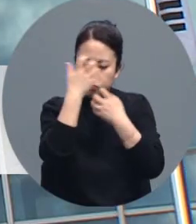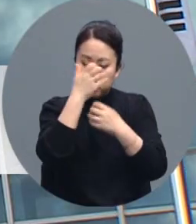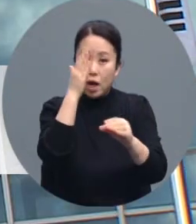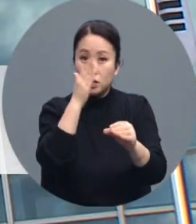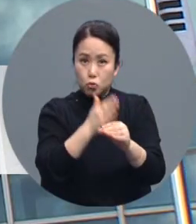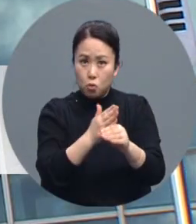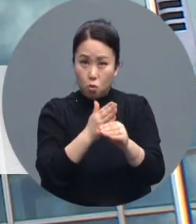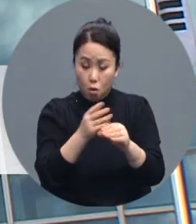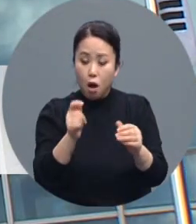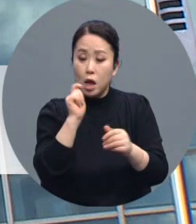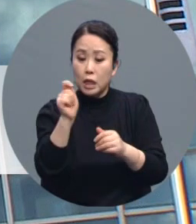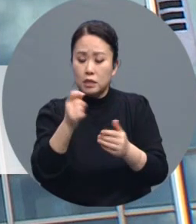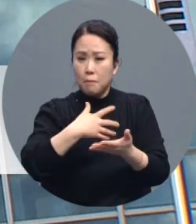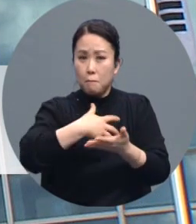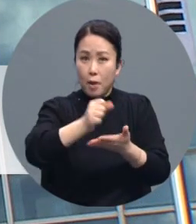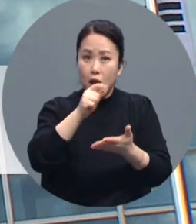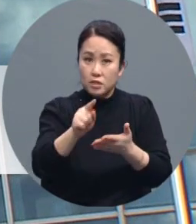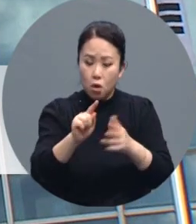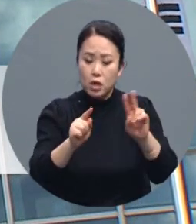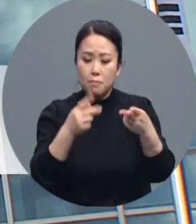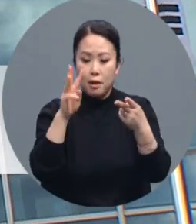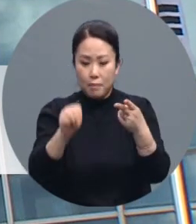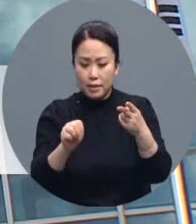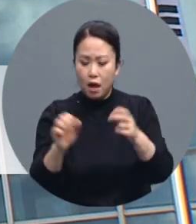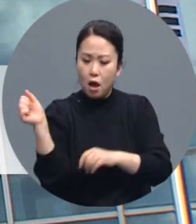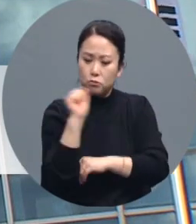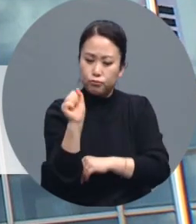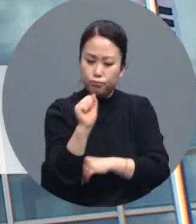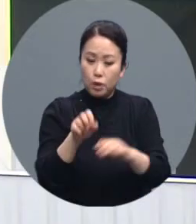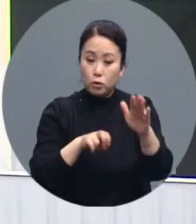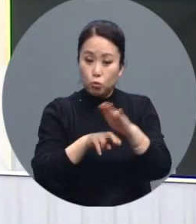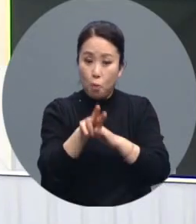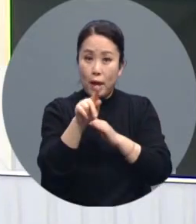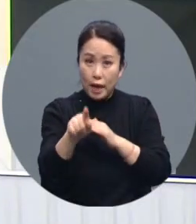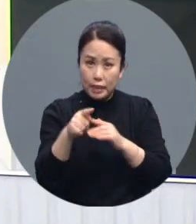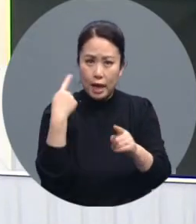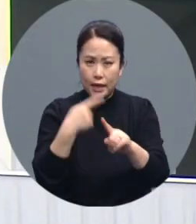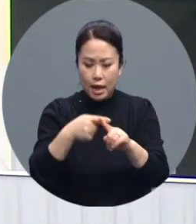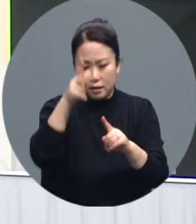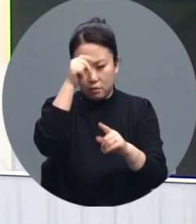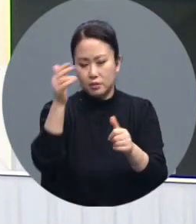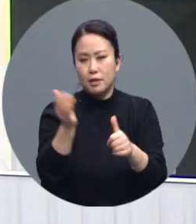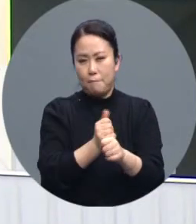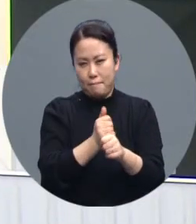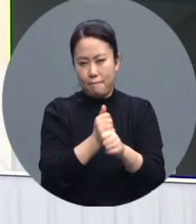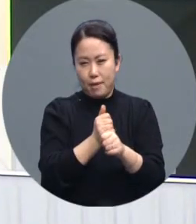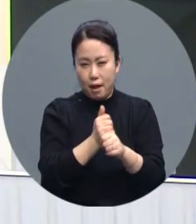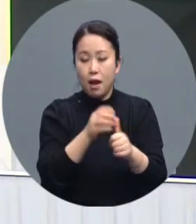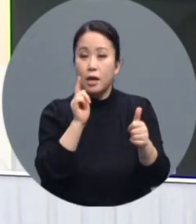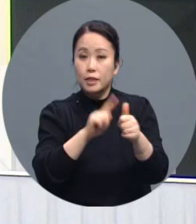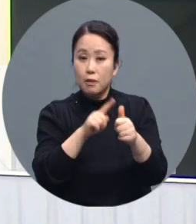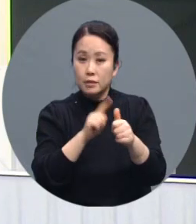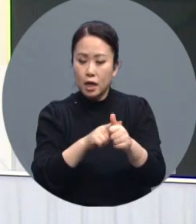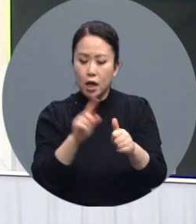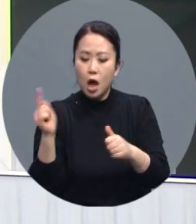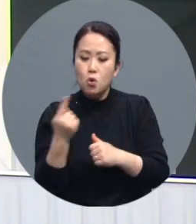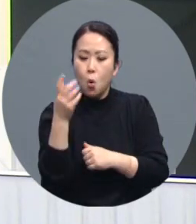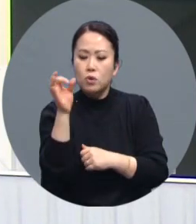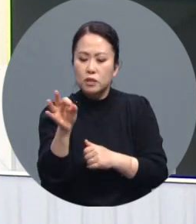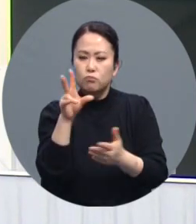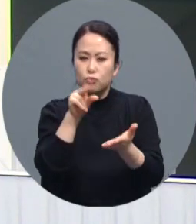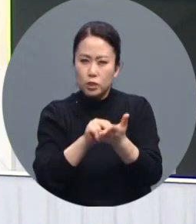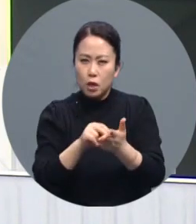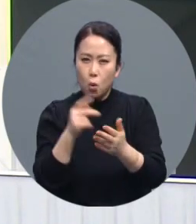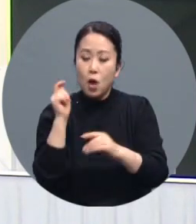타고 왔던 택시를 빼앗아 200여 미터를 운전하고 달아났다 경찰에 붙잡혔습니다이 남성은 요건 문제로